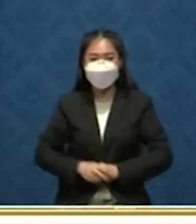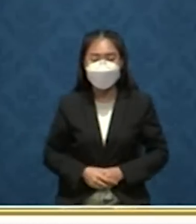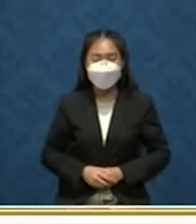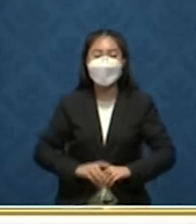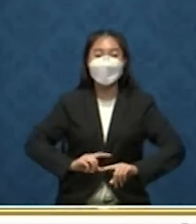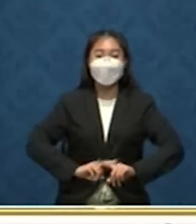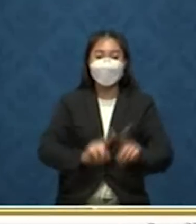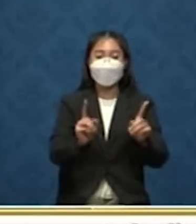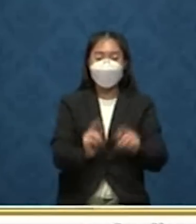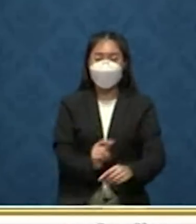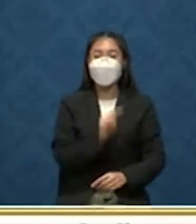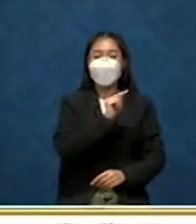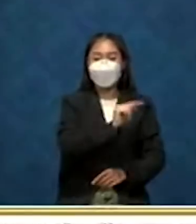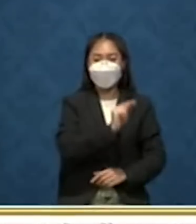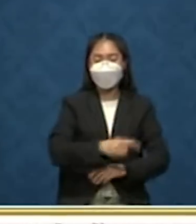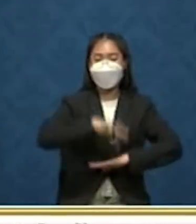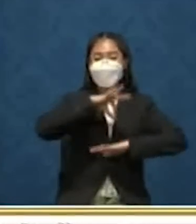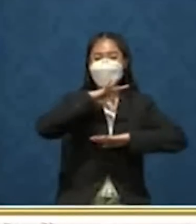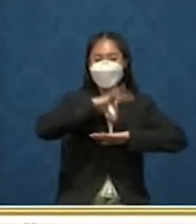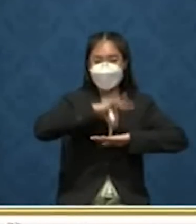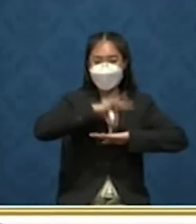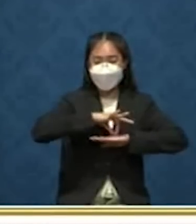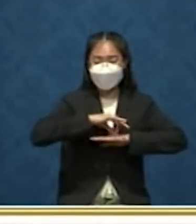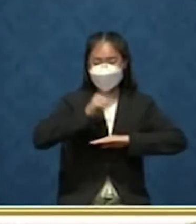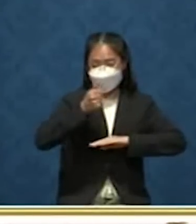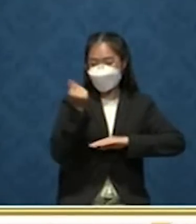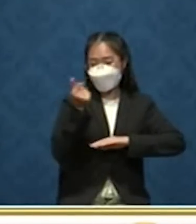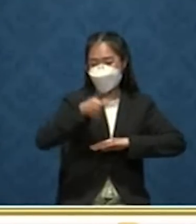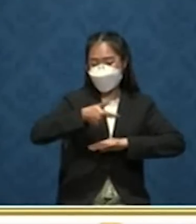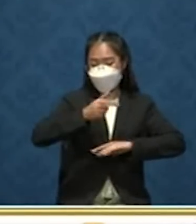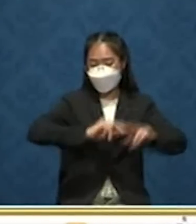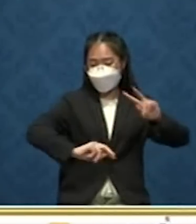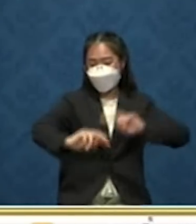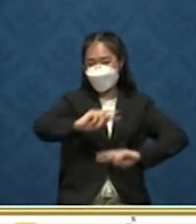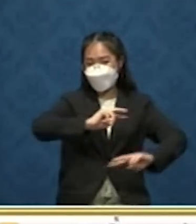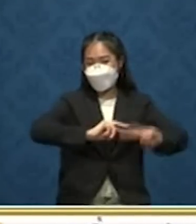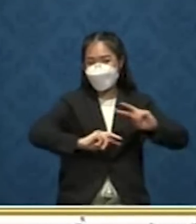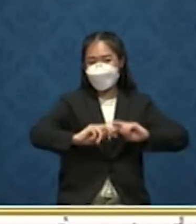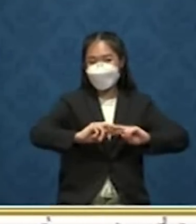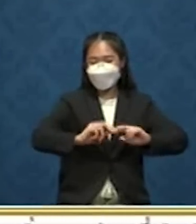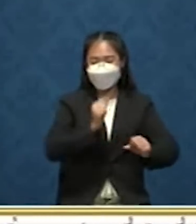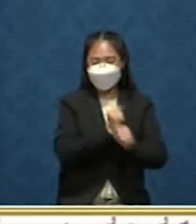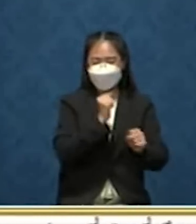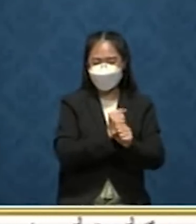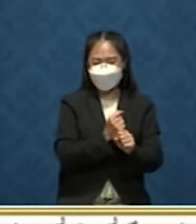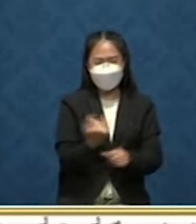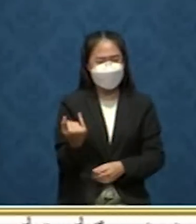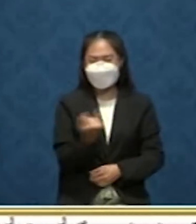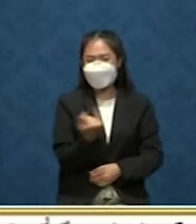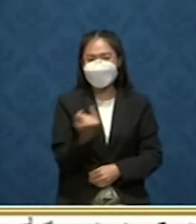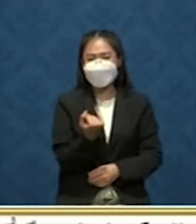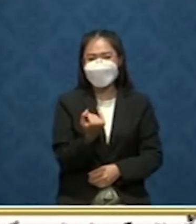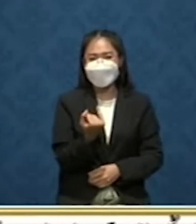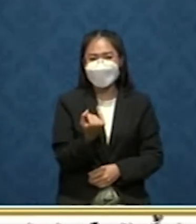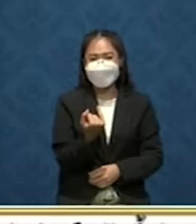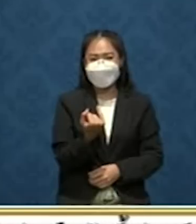ท่านที่อยู่ในตำแหน่งที่ดีกว่าคุมงานได้ตำเตี้ยเรี่นดถึเพีงนี้แถม